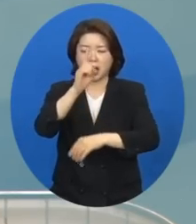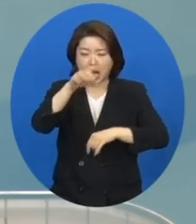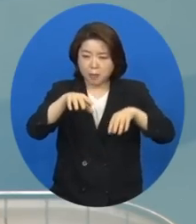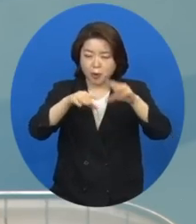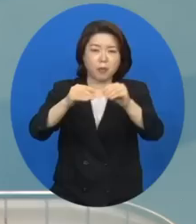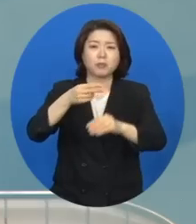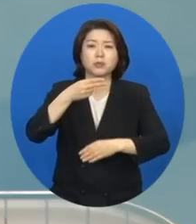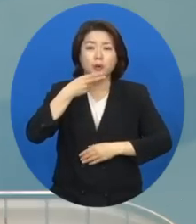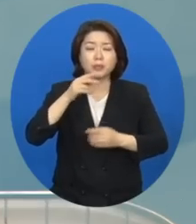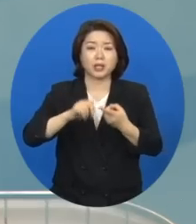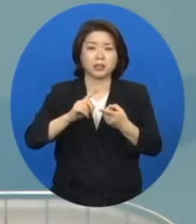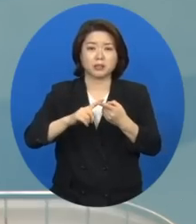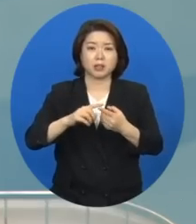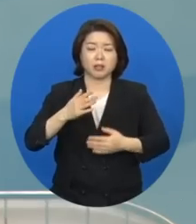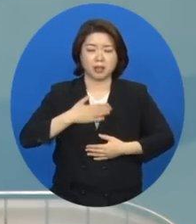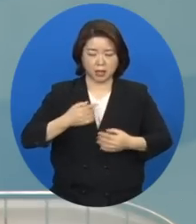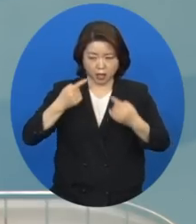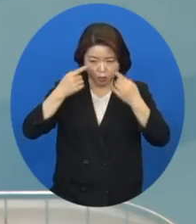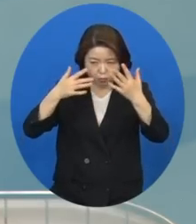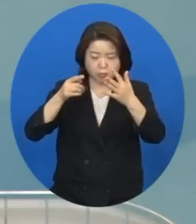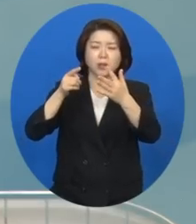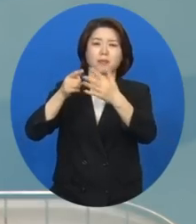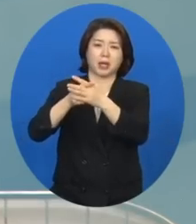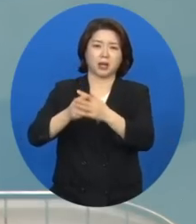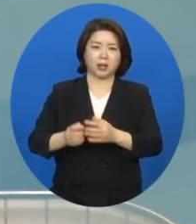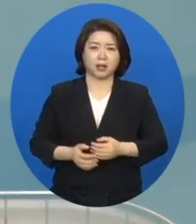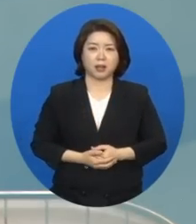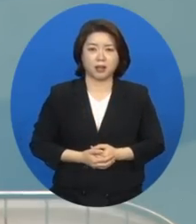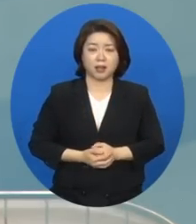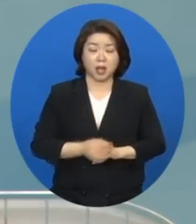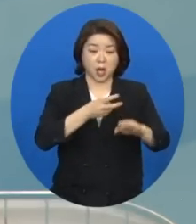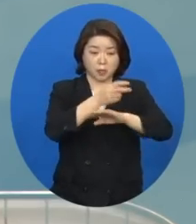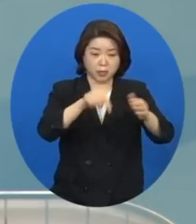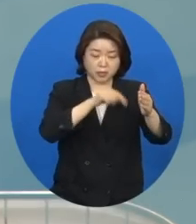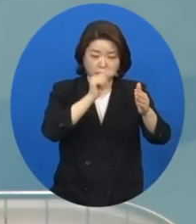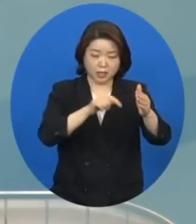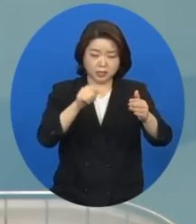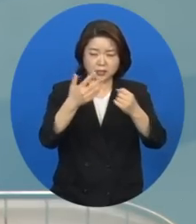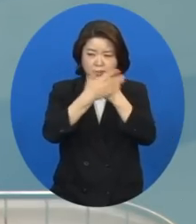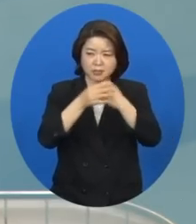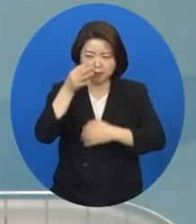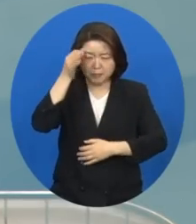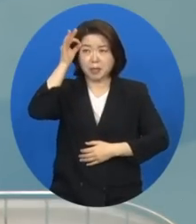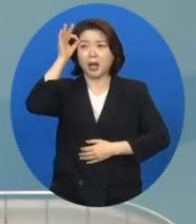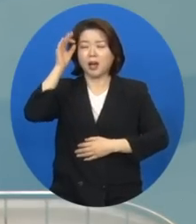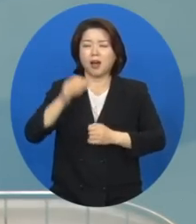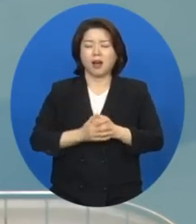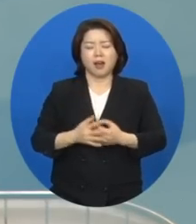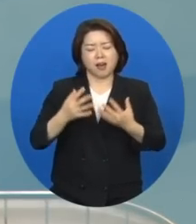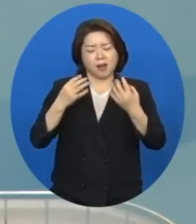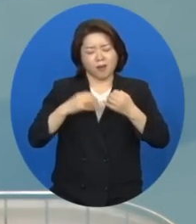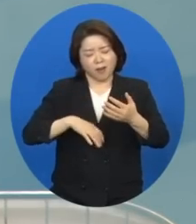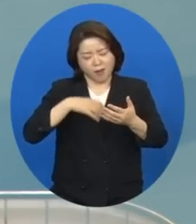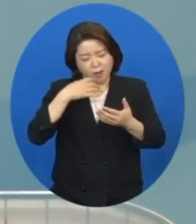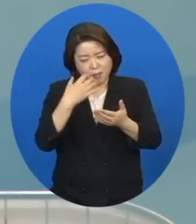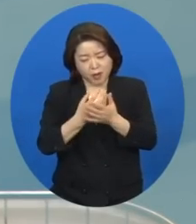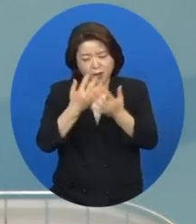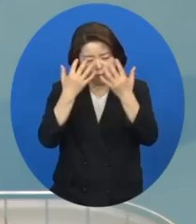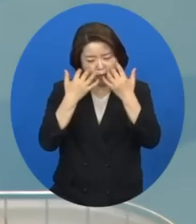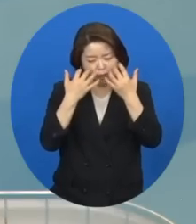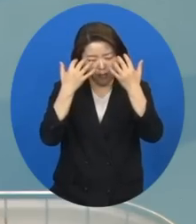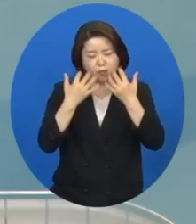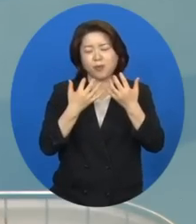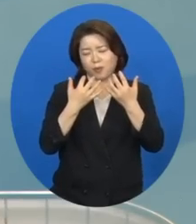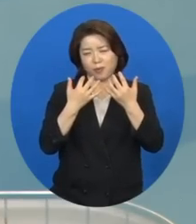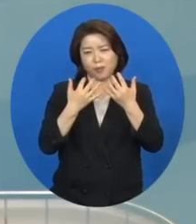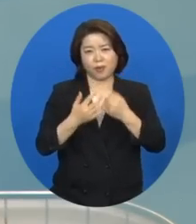않았다는 것을 제가 분명히 알게 되었어요. 버스 안에서 그 은혜를 깨닫고요. 제가 얼마나 감격하고 울었는지